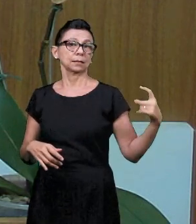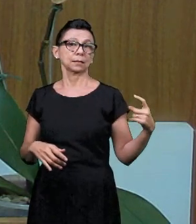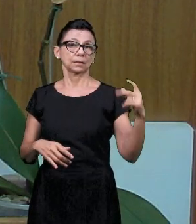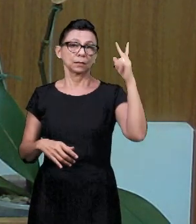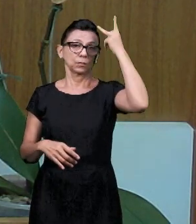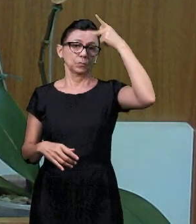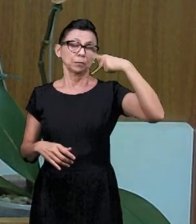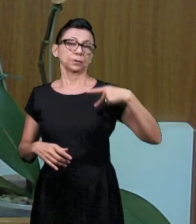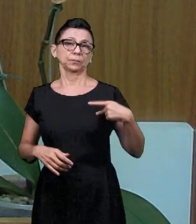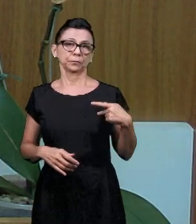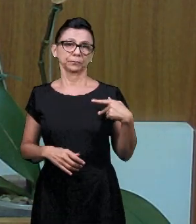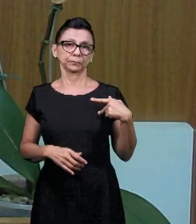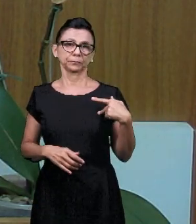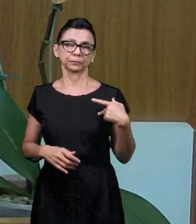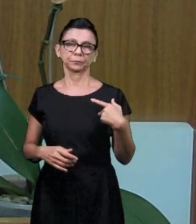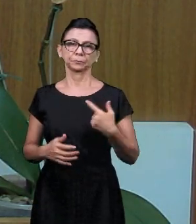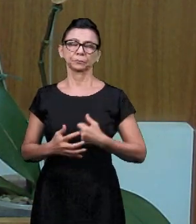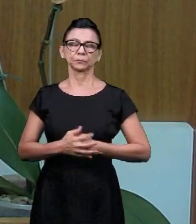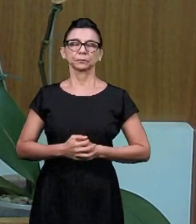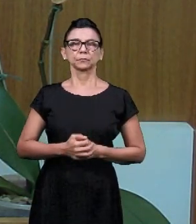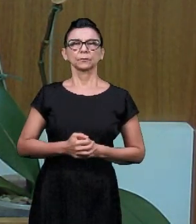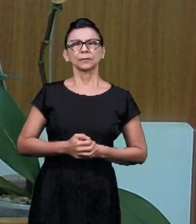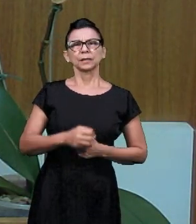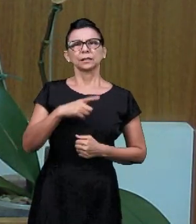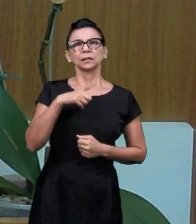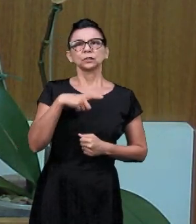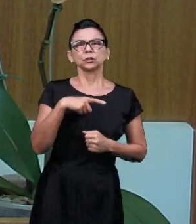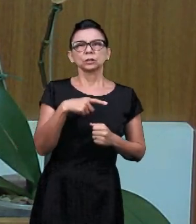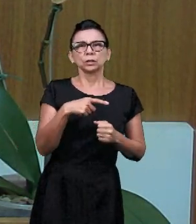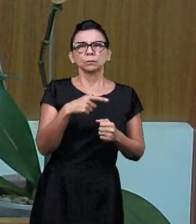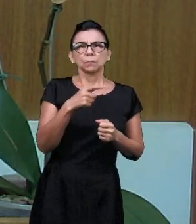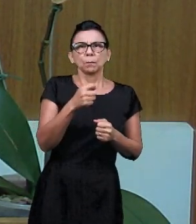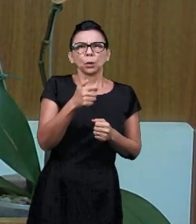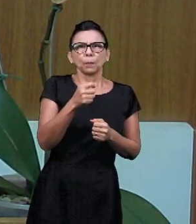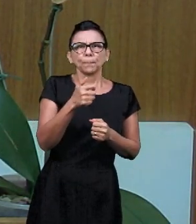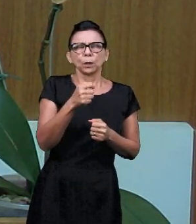était le reste? C'était des grands hommes